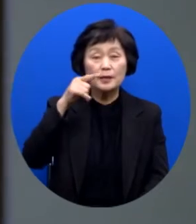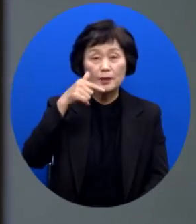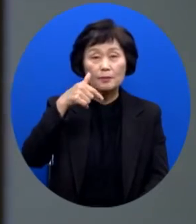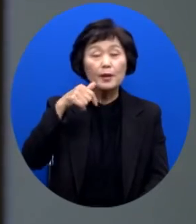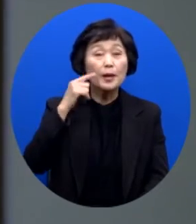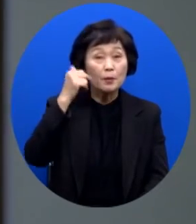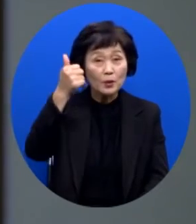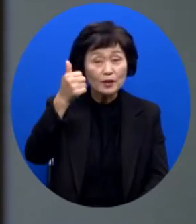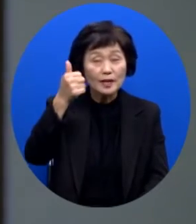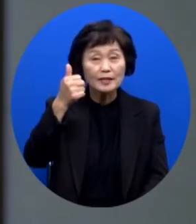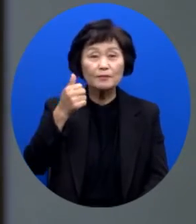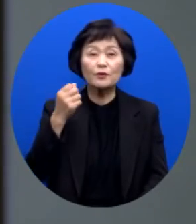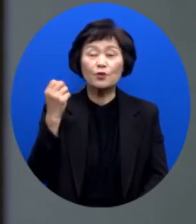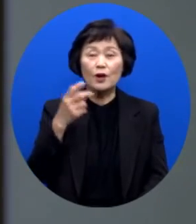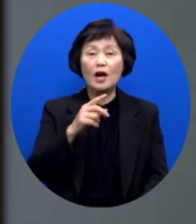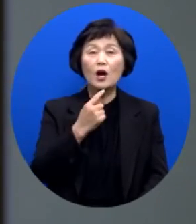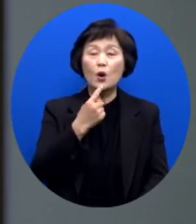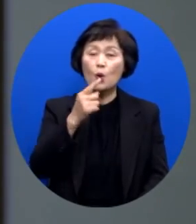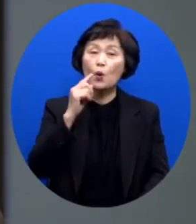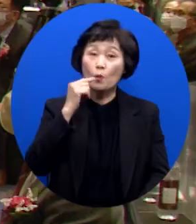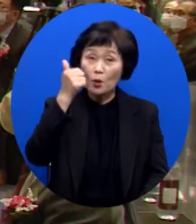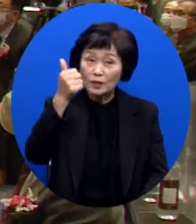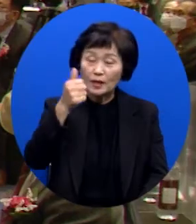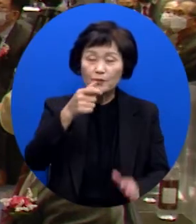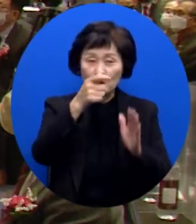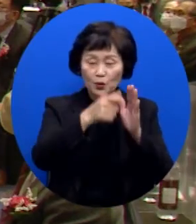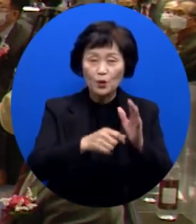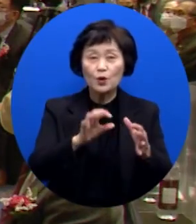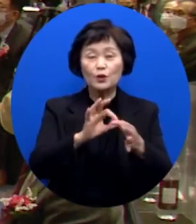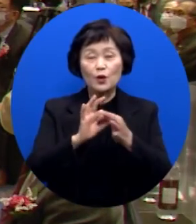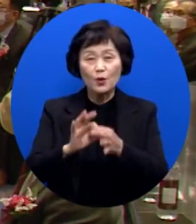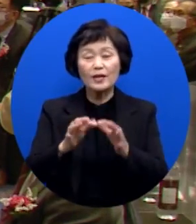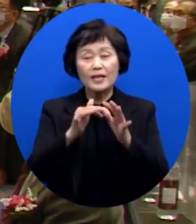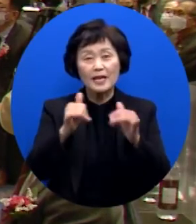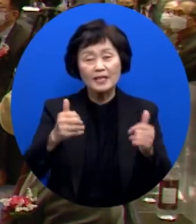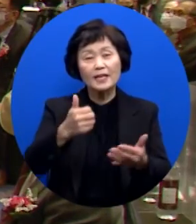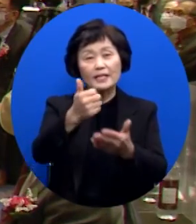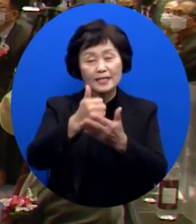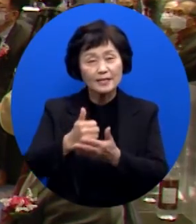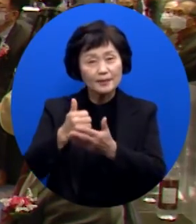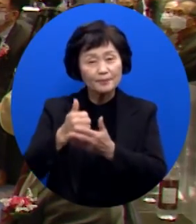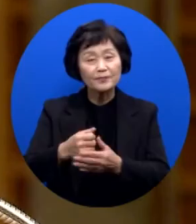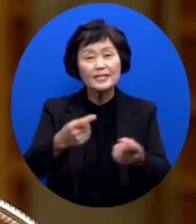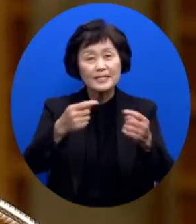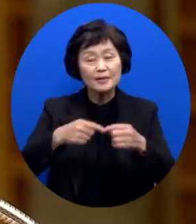대전 새로남교회 오정호 목사 등 교단 관계자들이 참석해 축하했습니다